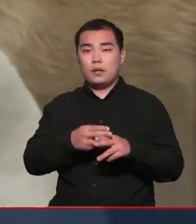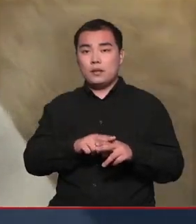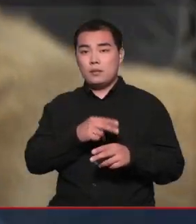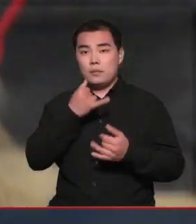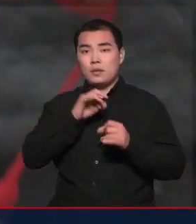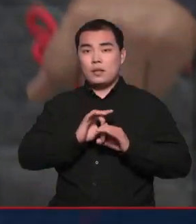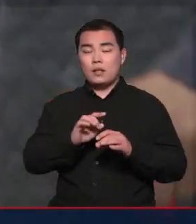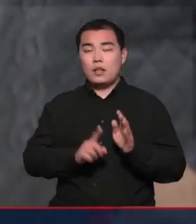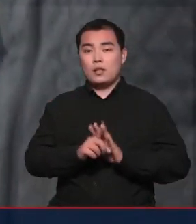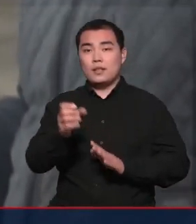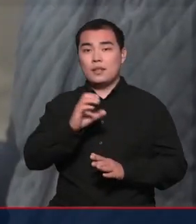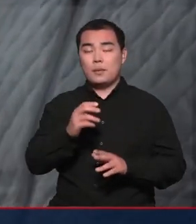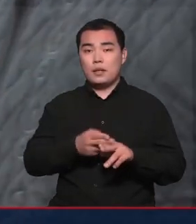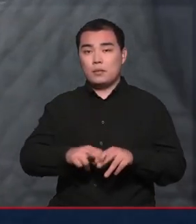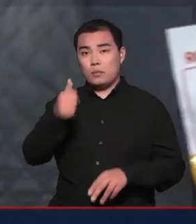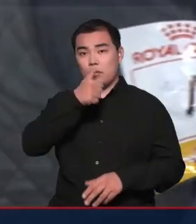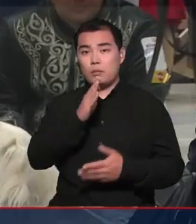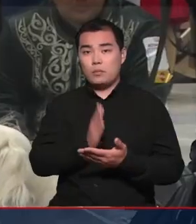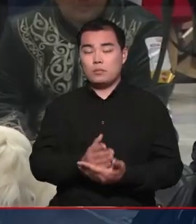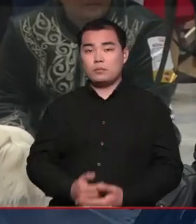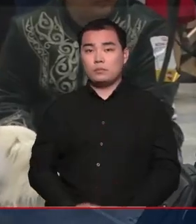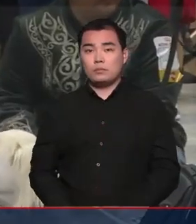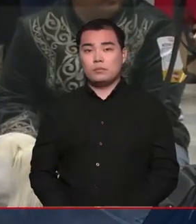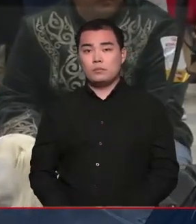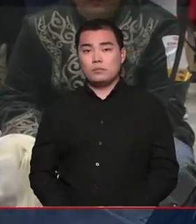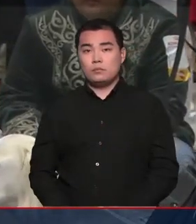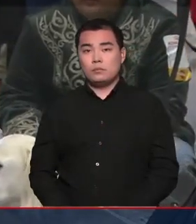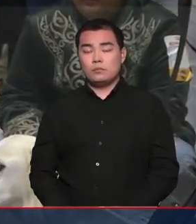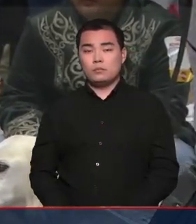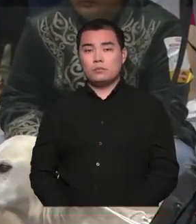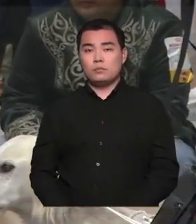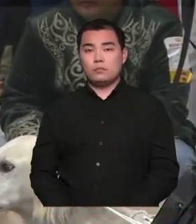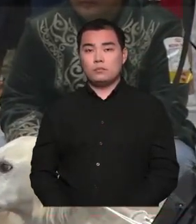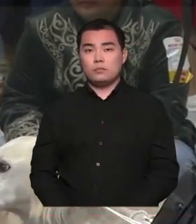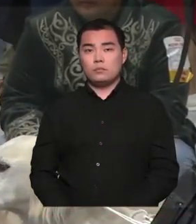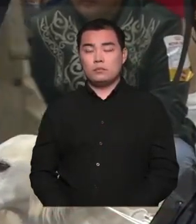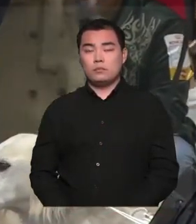состоится в начале сентября этого года. Азиза Закумбаева, Кошкарбай Калиев, Жибек Жола.